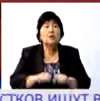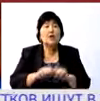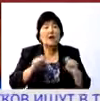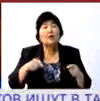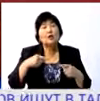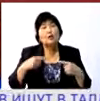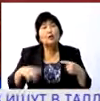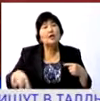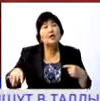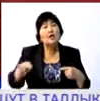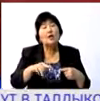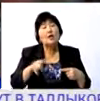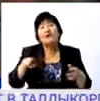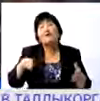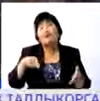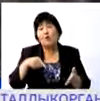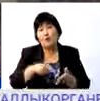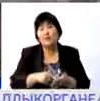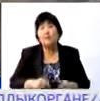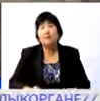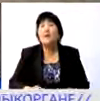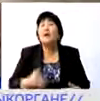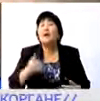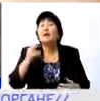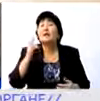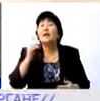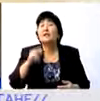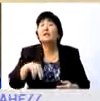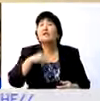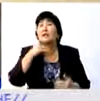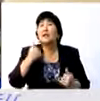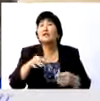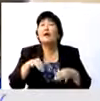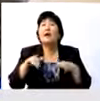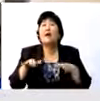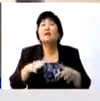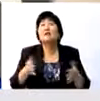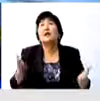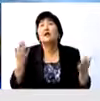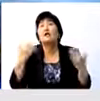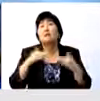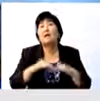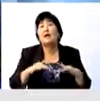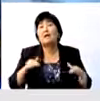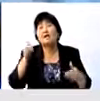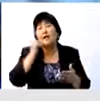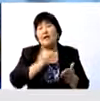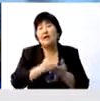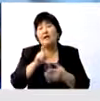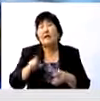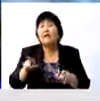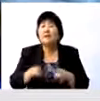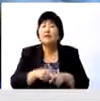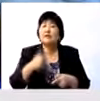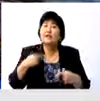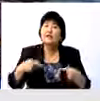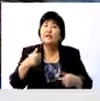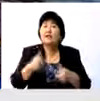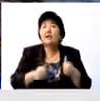в других районах и в городе в центре большое внимание уделяется и организации досуга детей и ветеранов проводятся различные соревнования